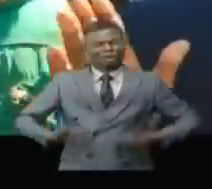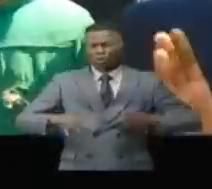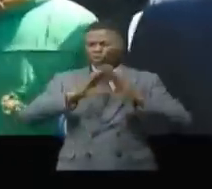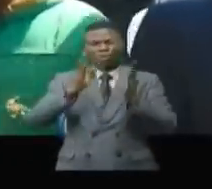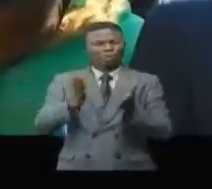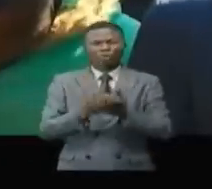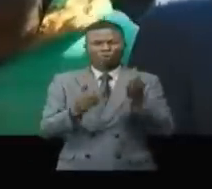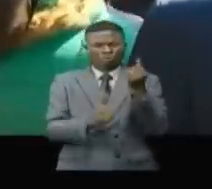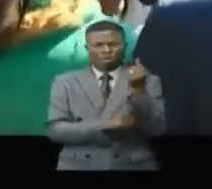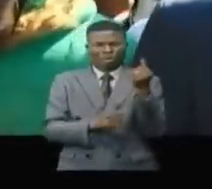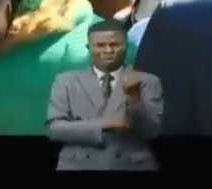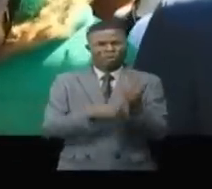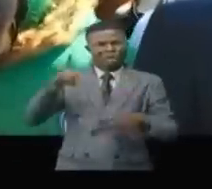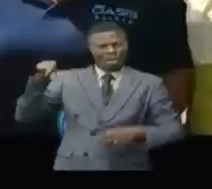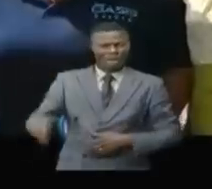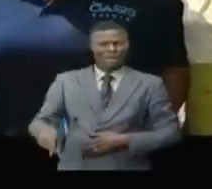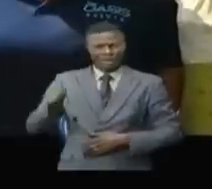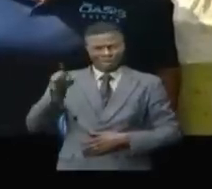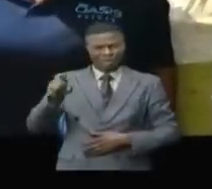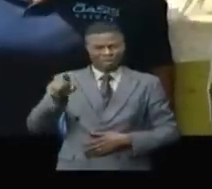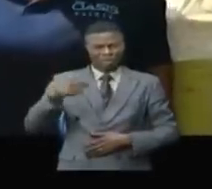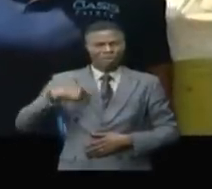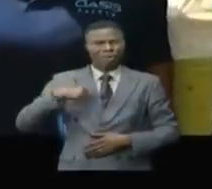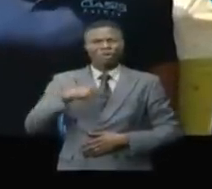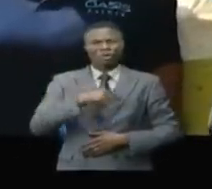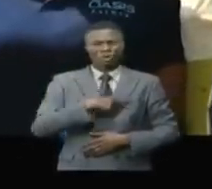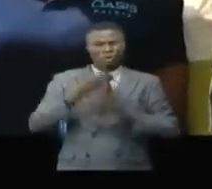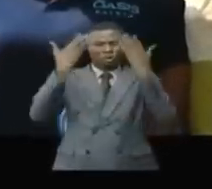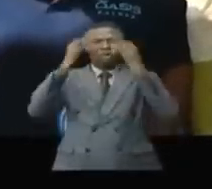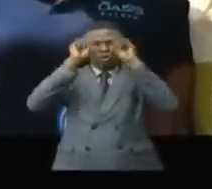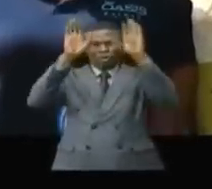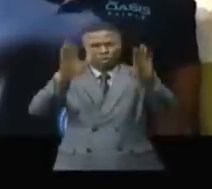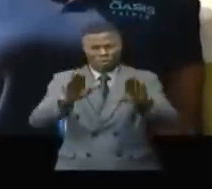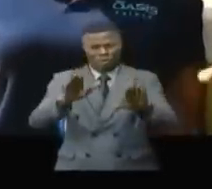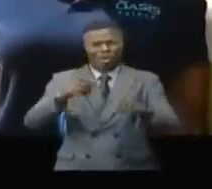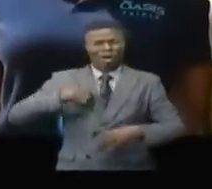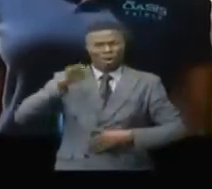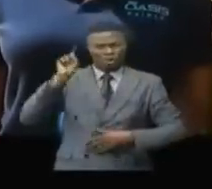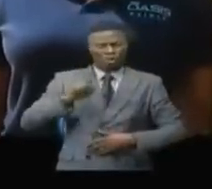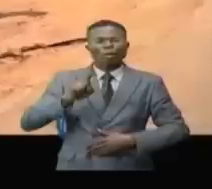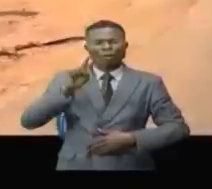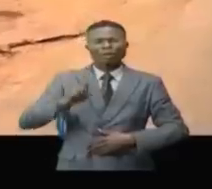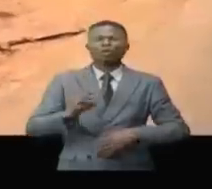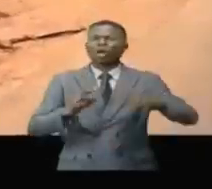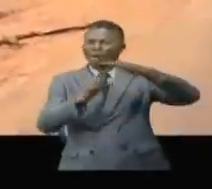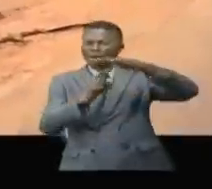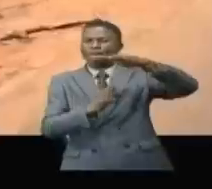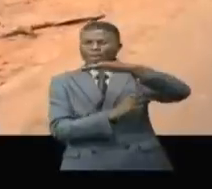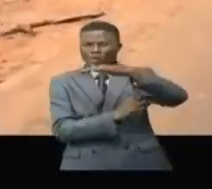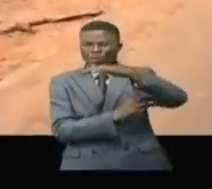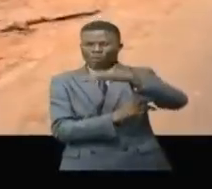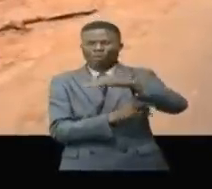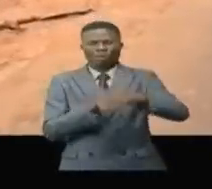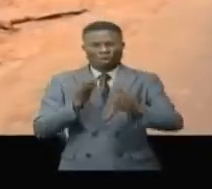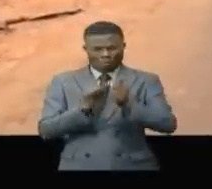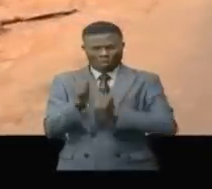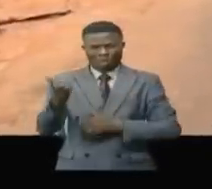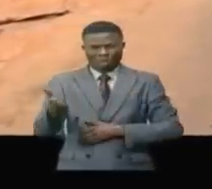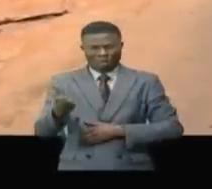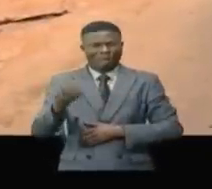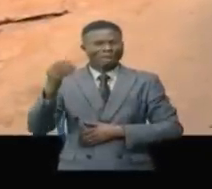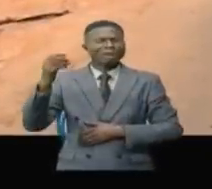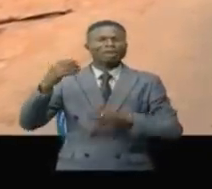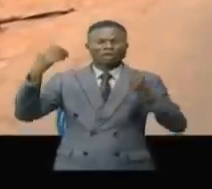tout le monde du quartier Kasungami en fait. Que Dieu le bénisse, nous voulons le pont. Sur le boulevard Katuba, l'autorité